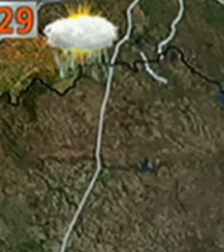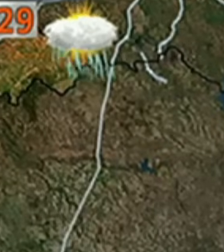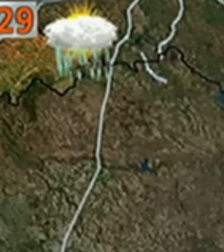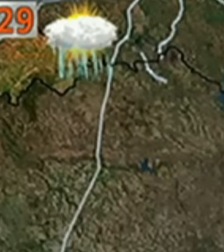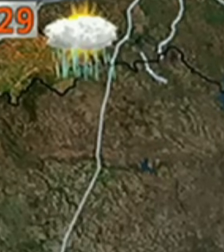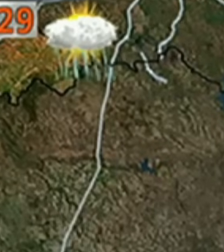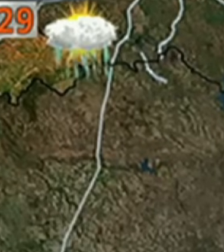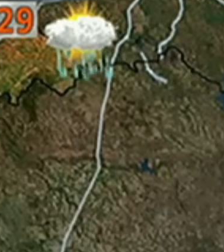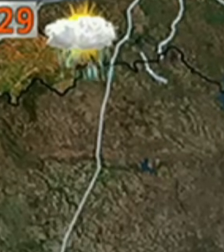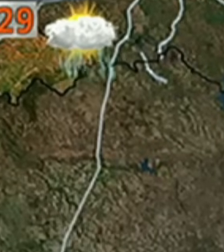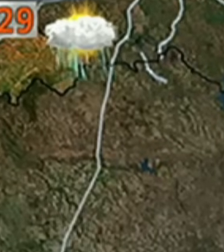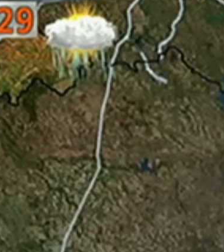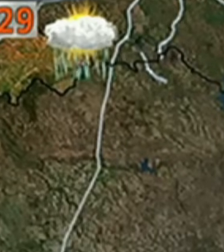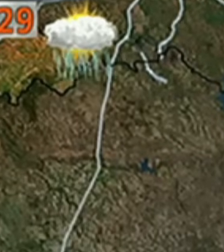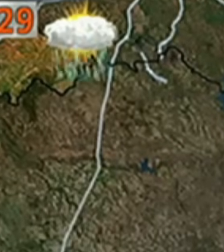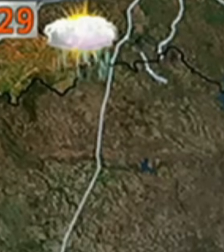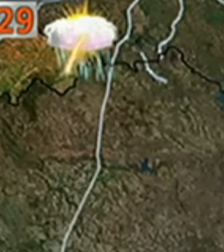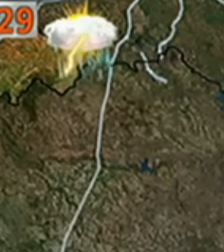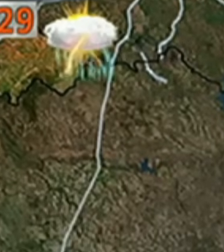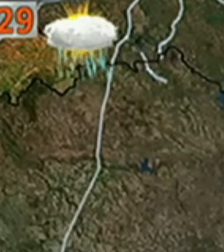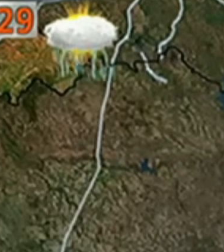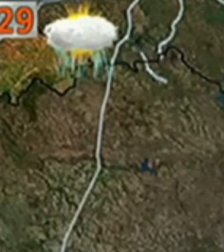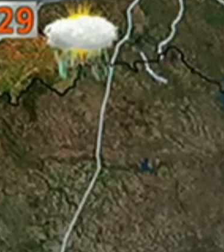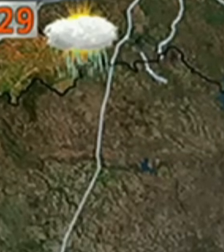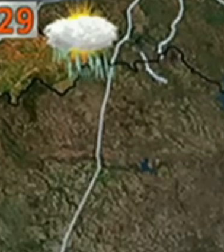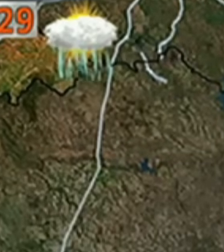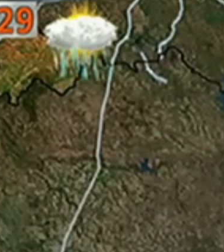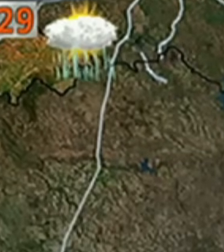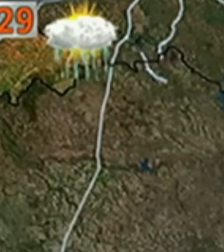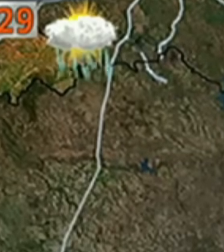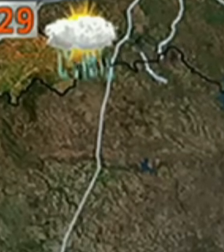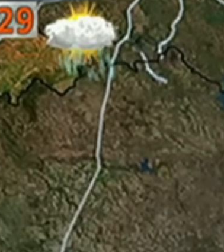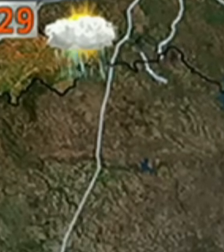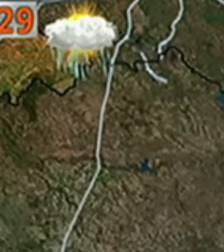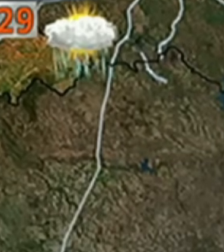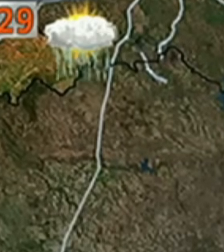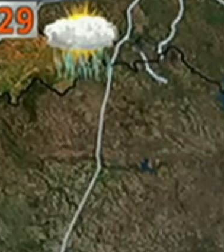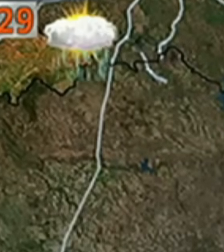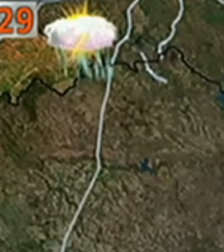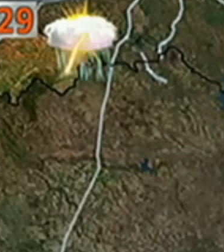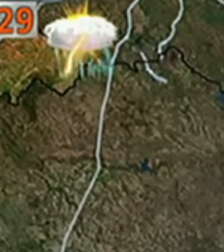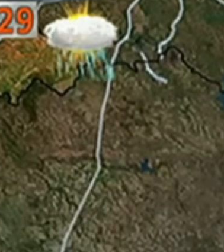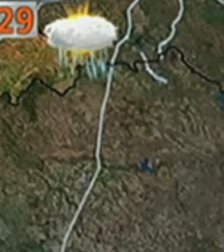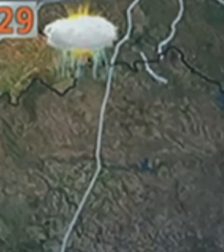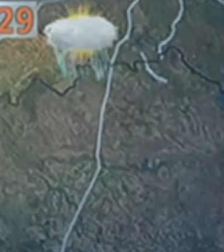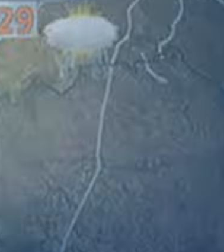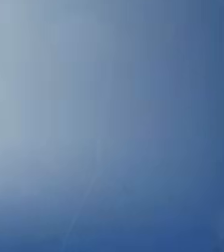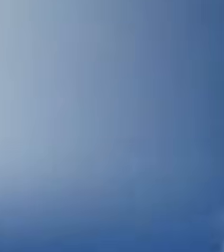21 go a go di le 34 mogaetso go tswa gona ke re a nne boroko